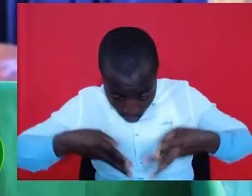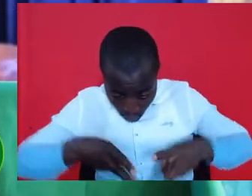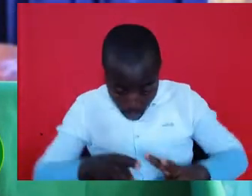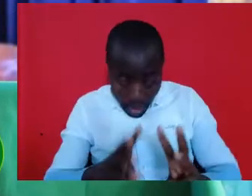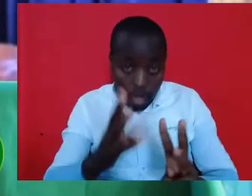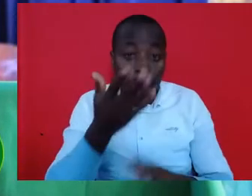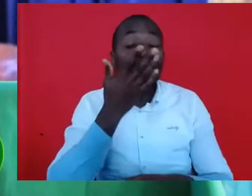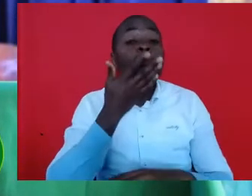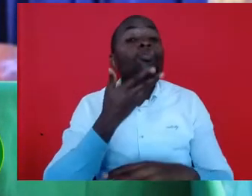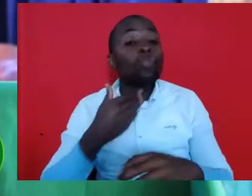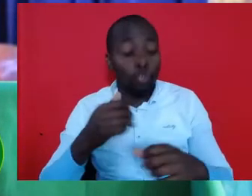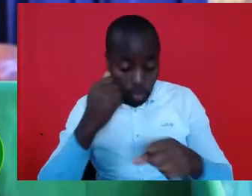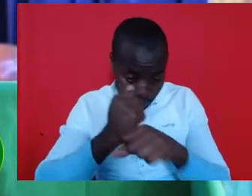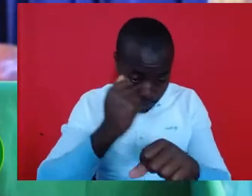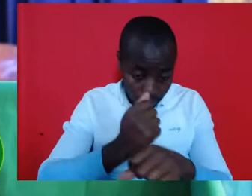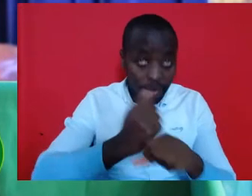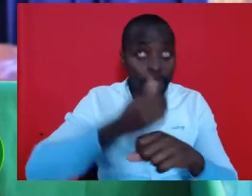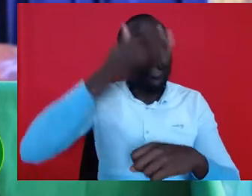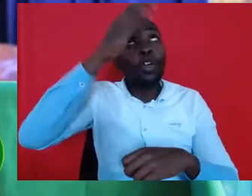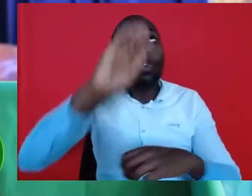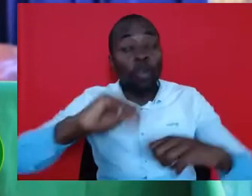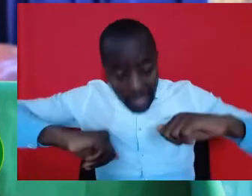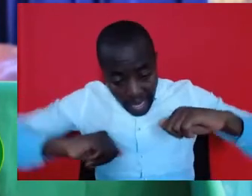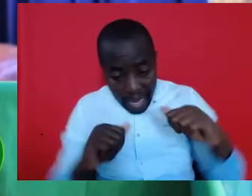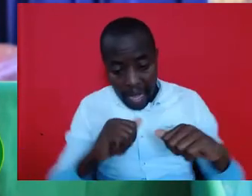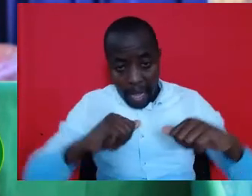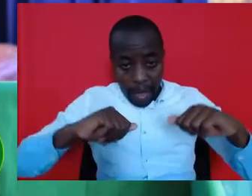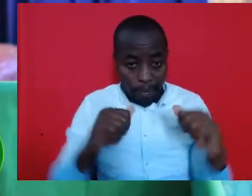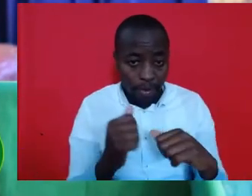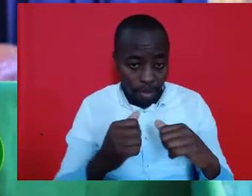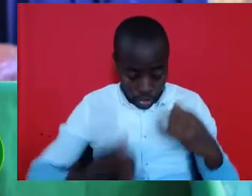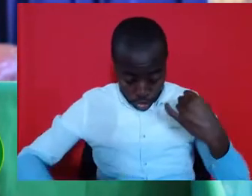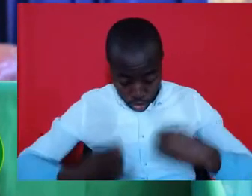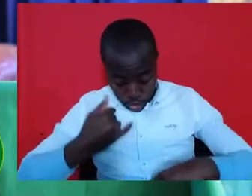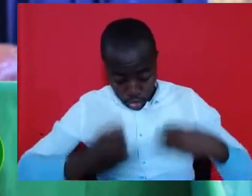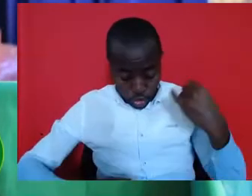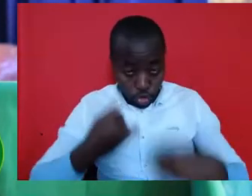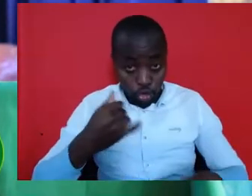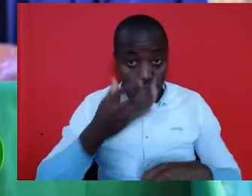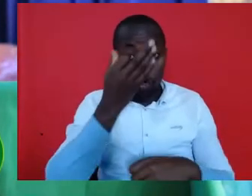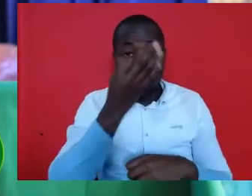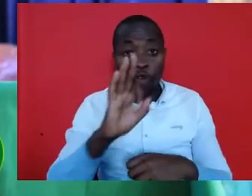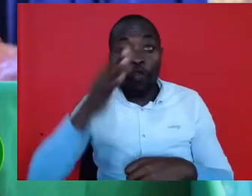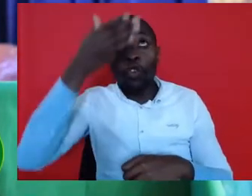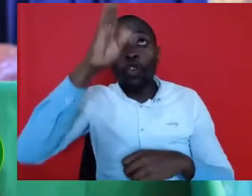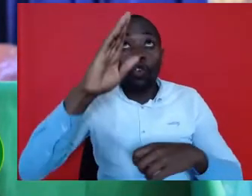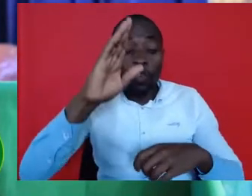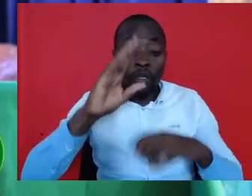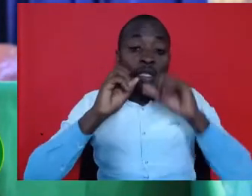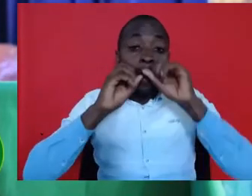Je, wamfurahisha Mwenyezi Mungu? Furaha lake Mwenyezi Mungu ndio baraka ya maisha yetu.